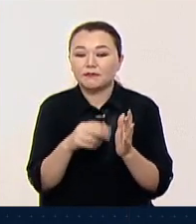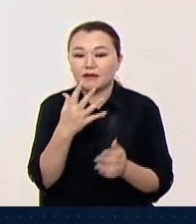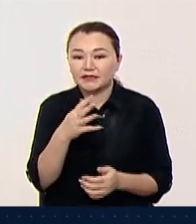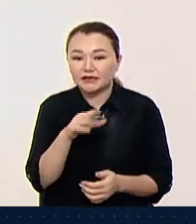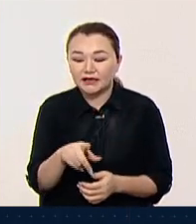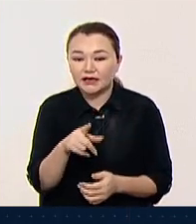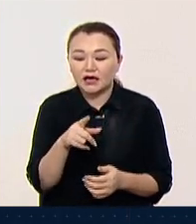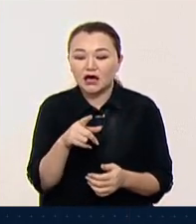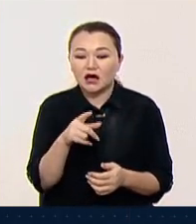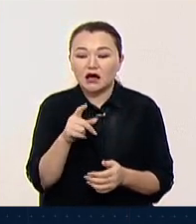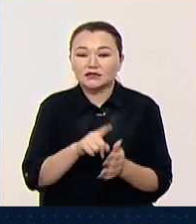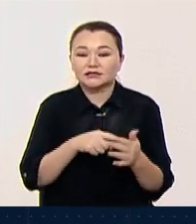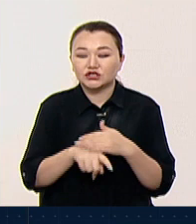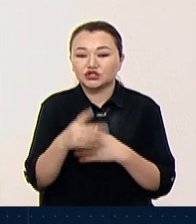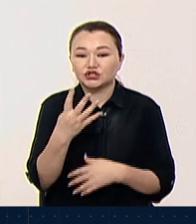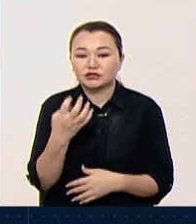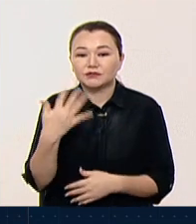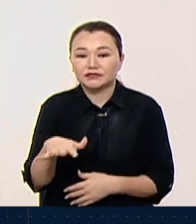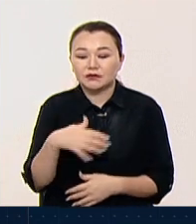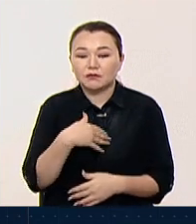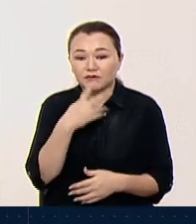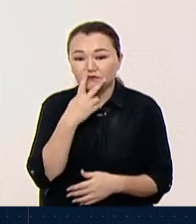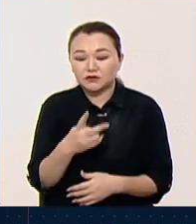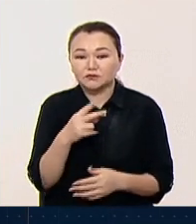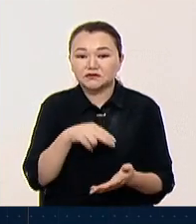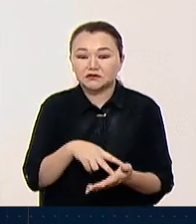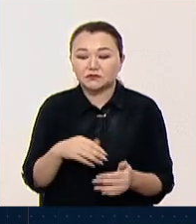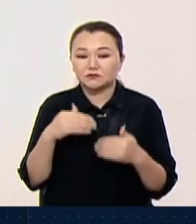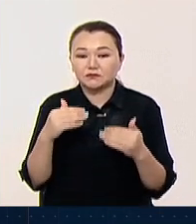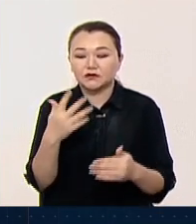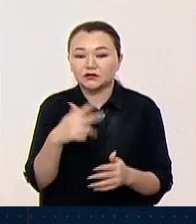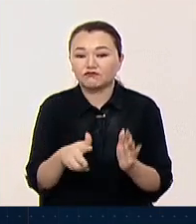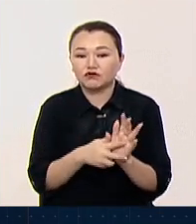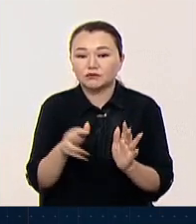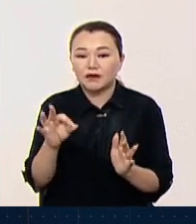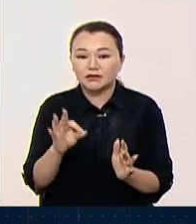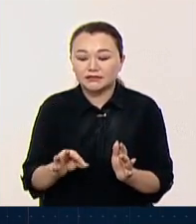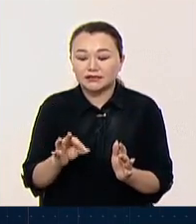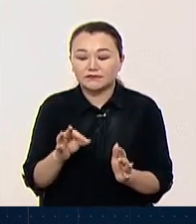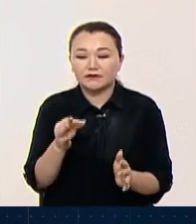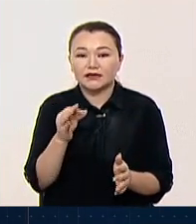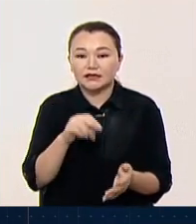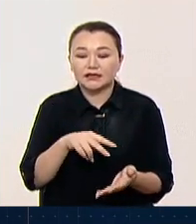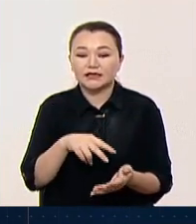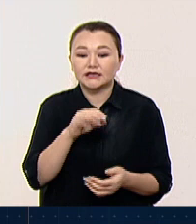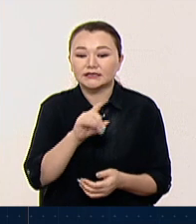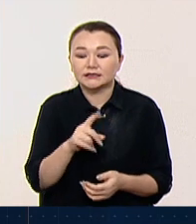и 450, то мы увидим, что цена выросла на 38%. И, в